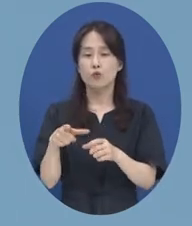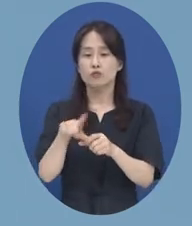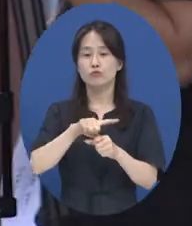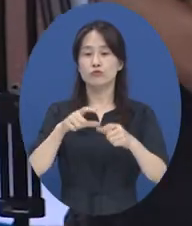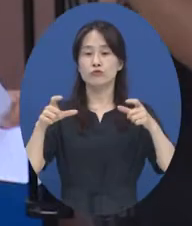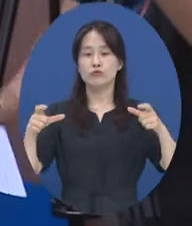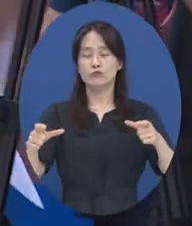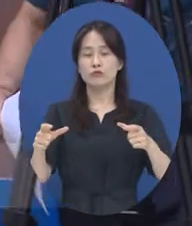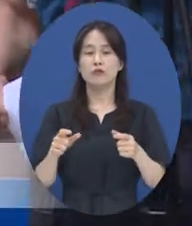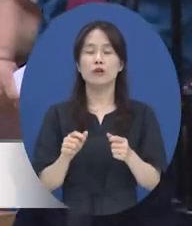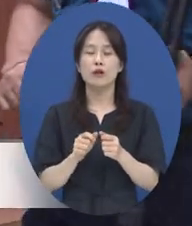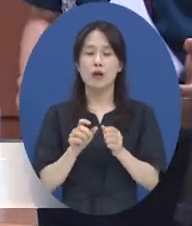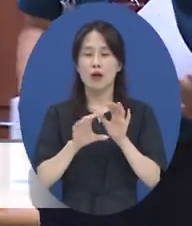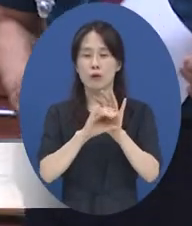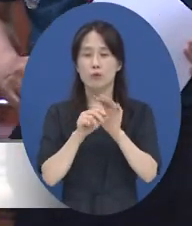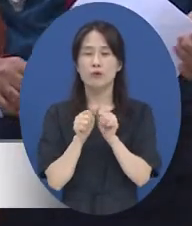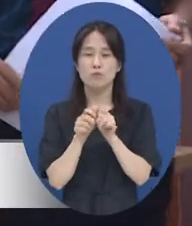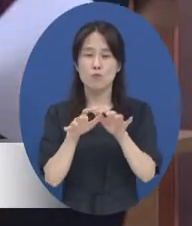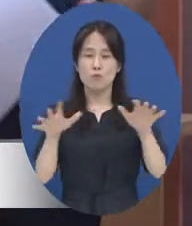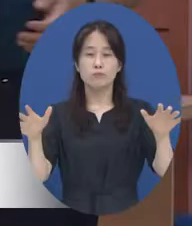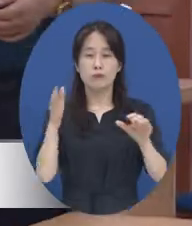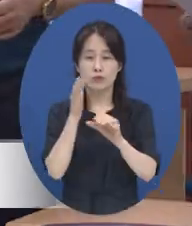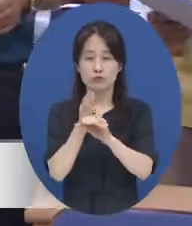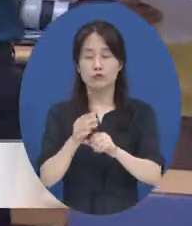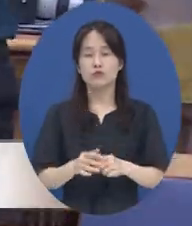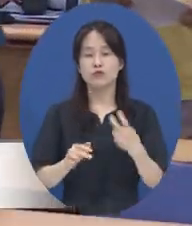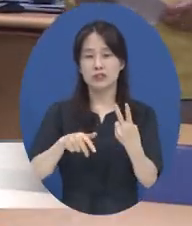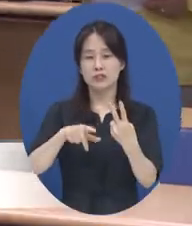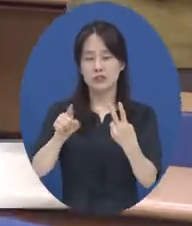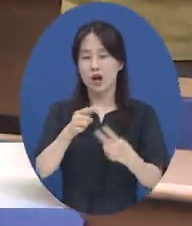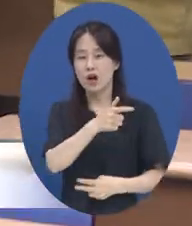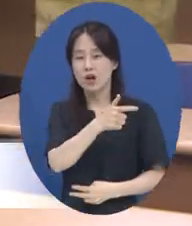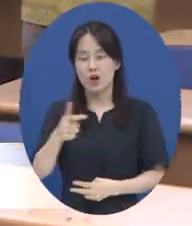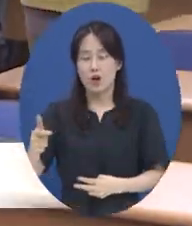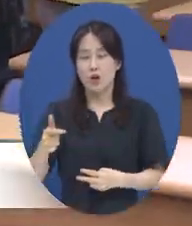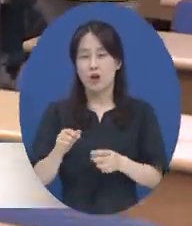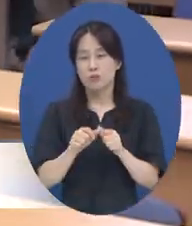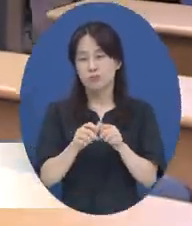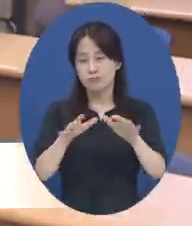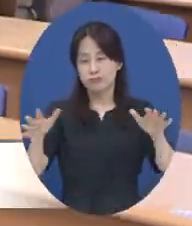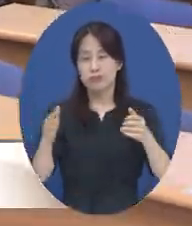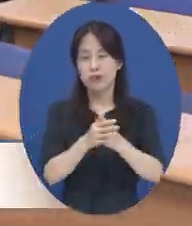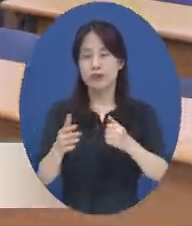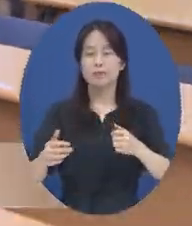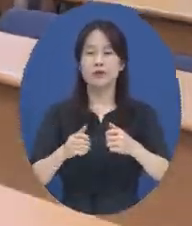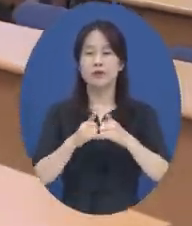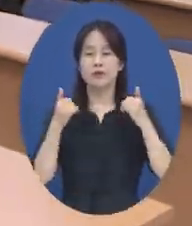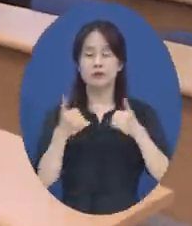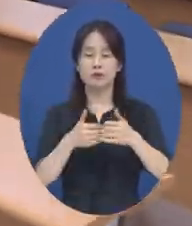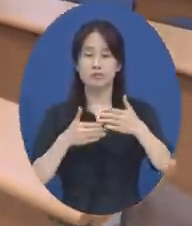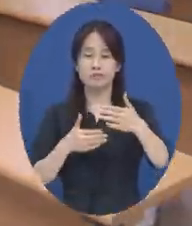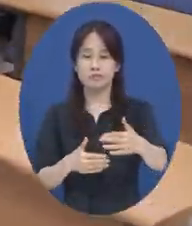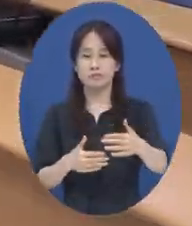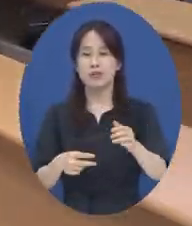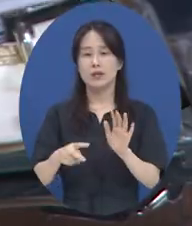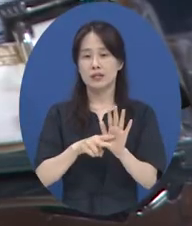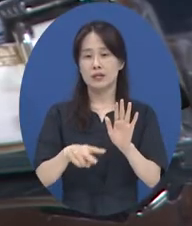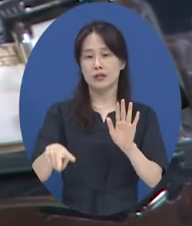상황. 이 같은 코로나19 2차 대유행 조짐에 경기도는 사회적 거리 두기를 2단계로